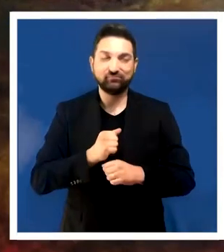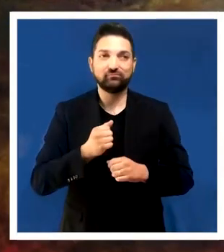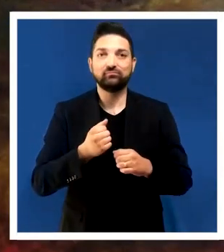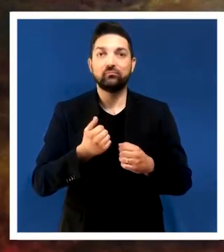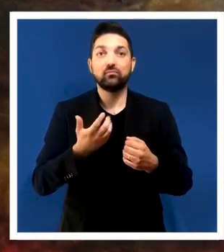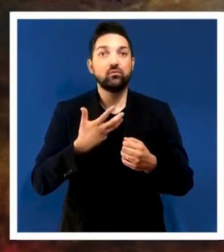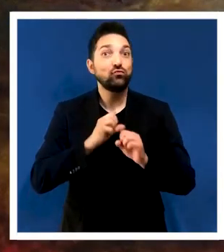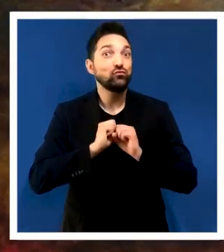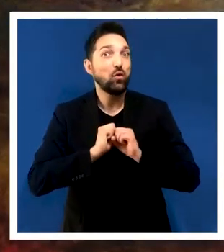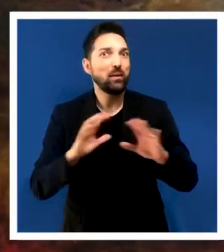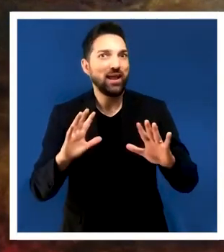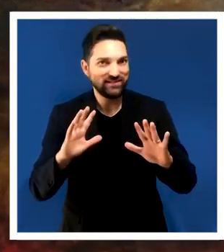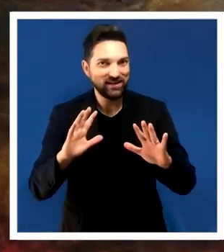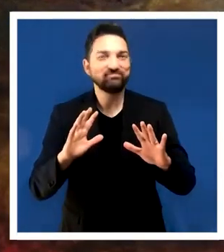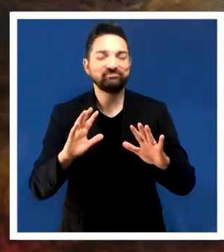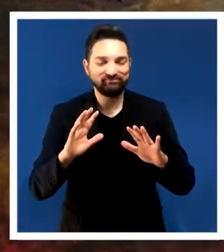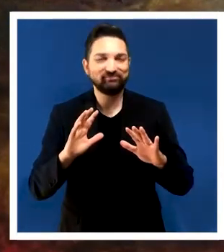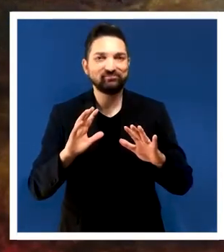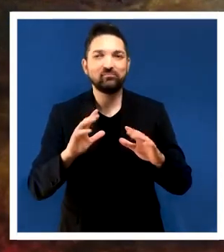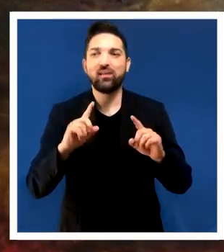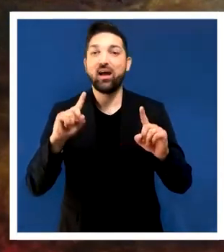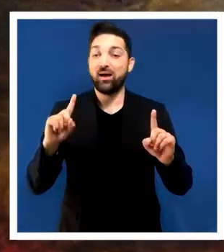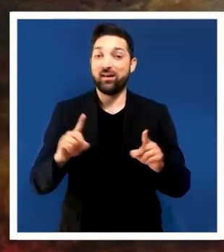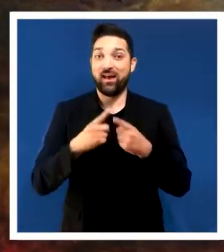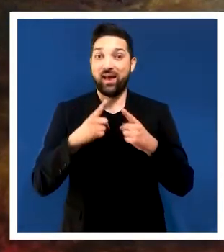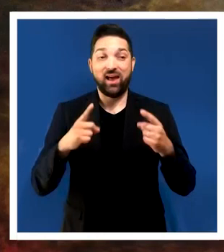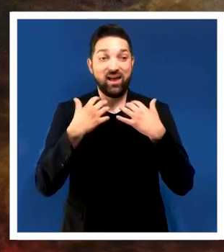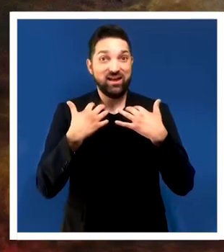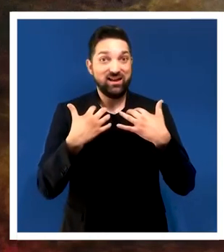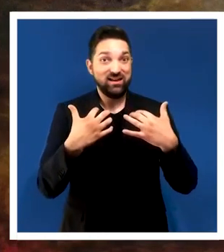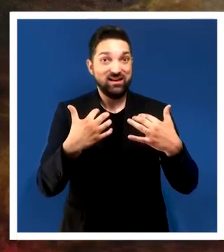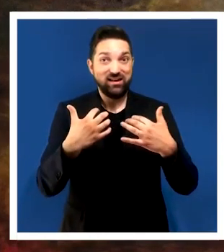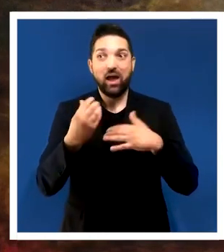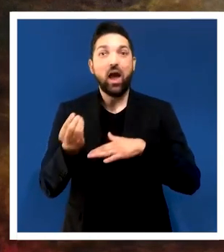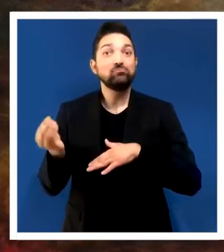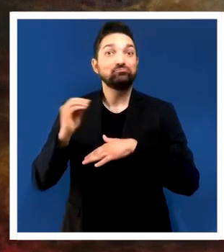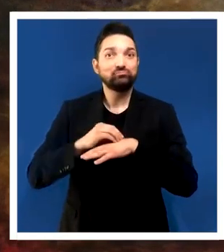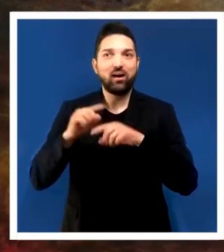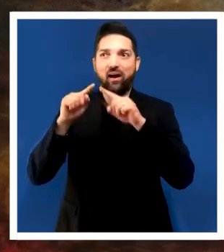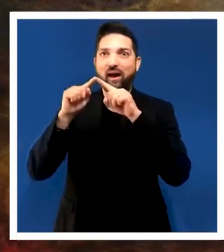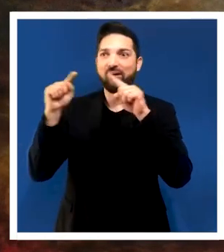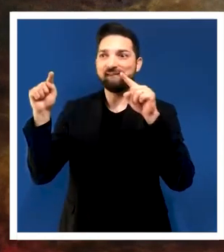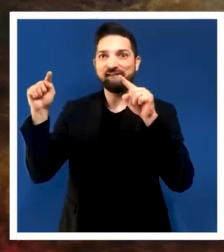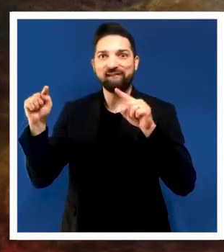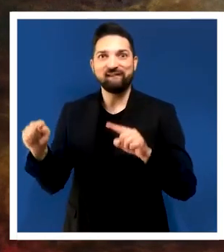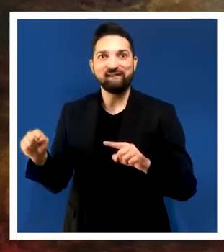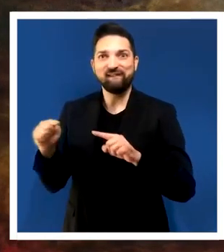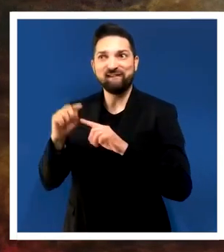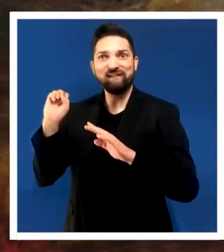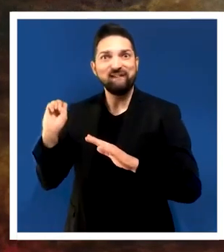una sorpresa, quindi saremo muniti di un videoproiettore che darà